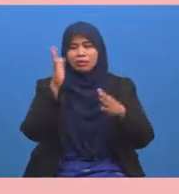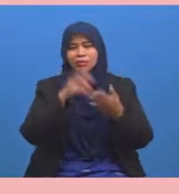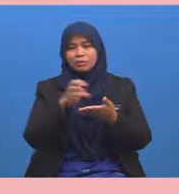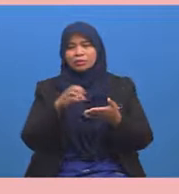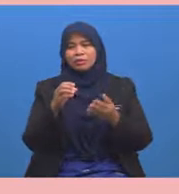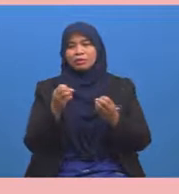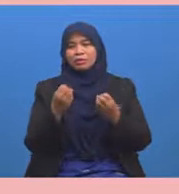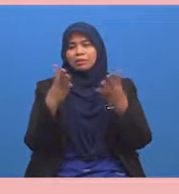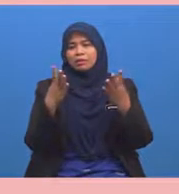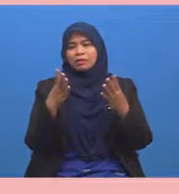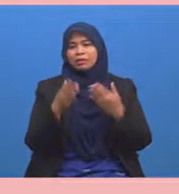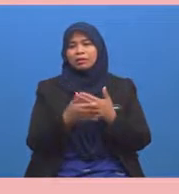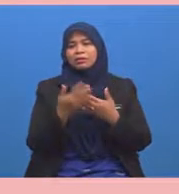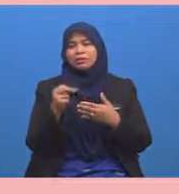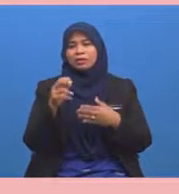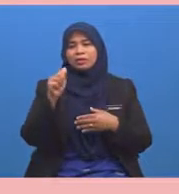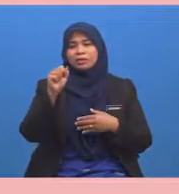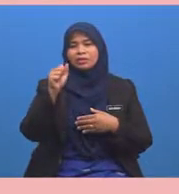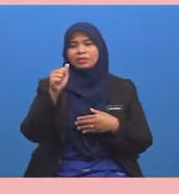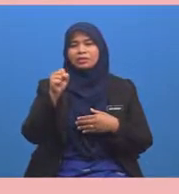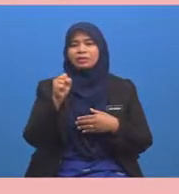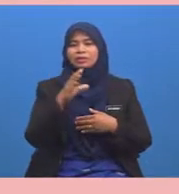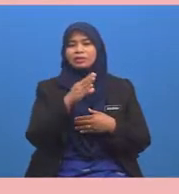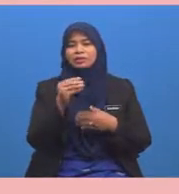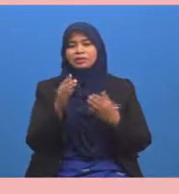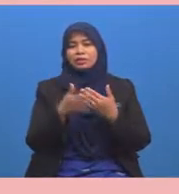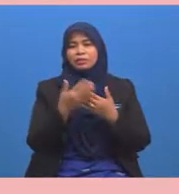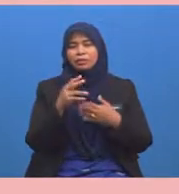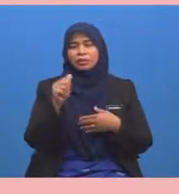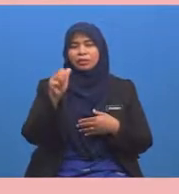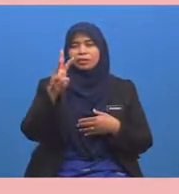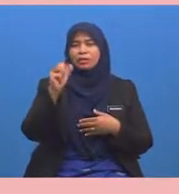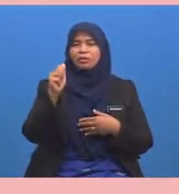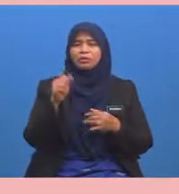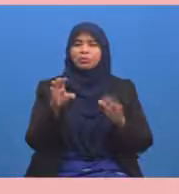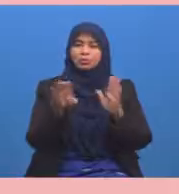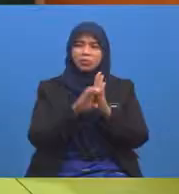kemudahan asas dan kemudahan awam, terutamanya jalan raya.